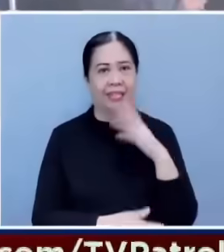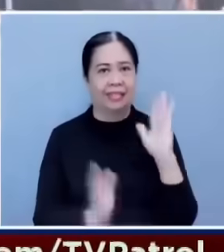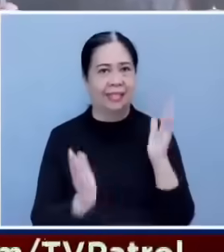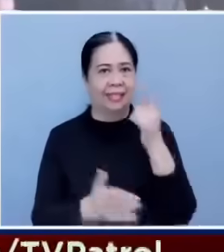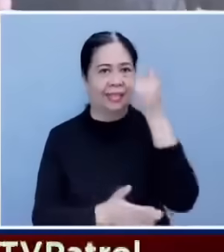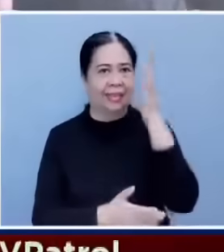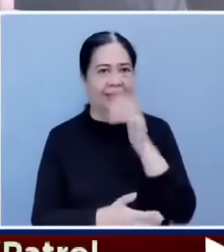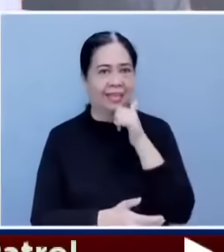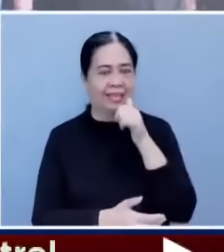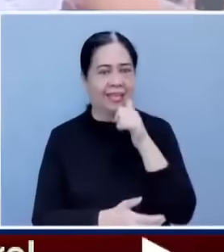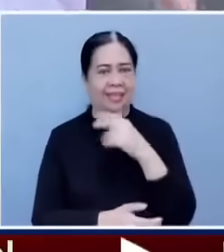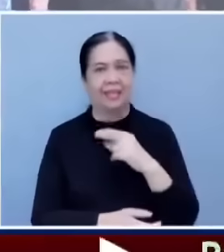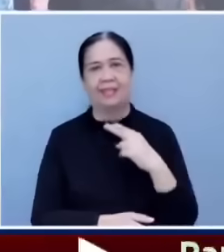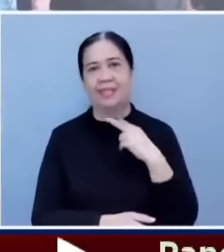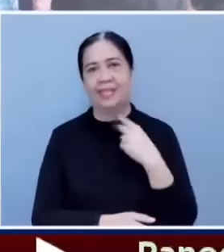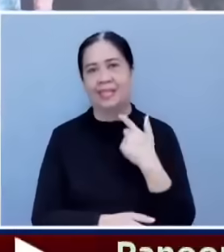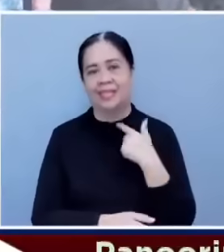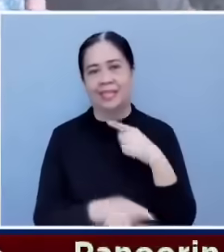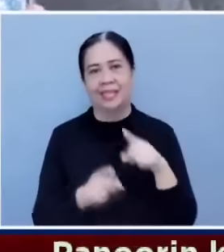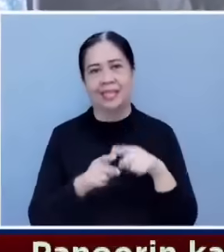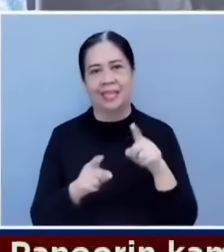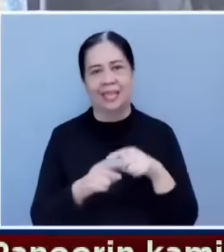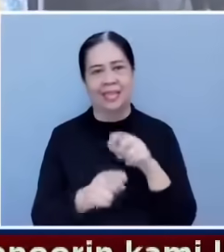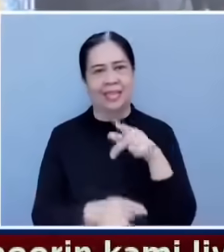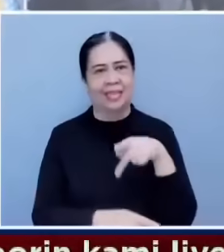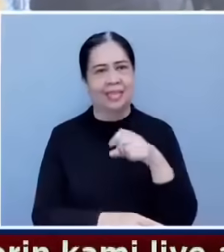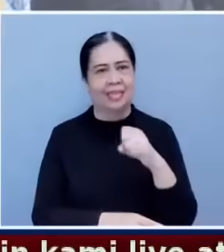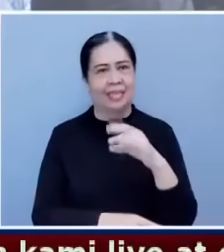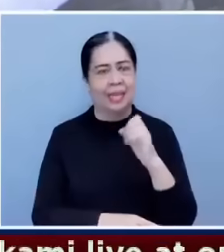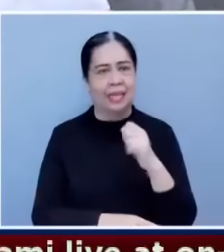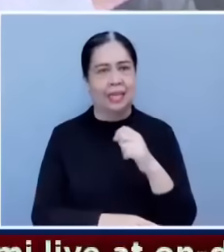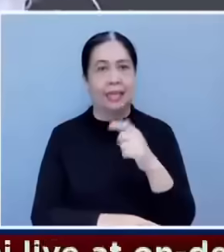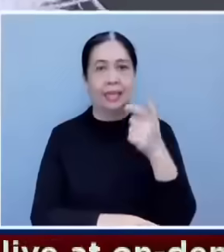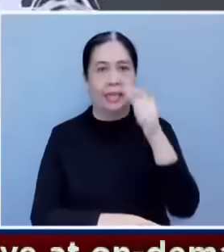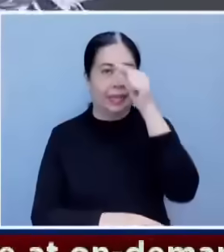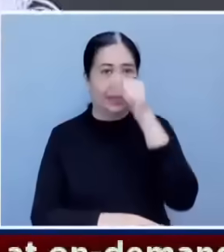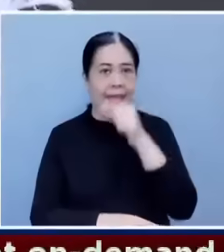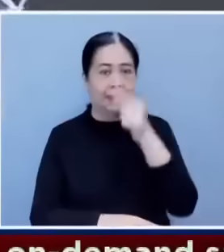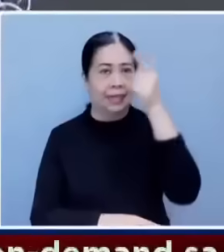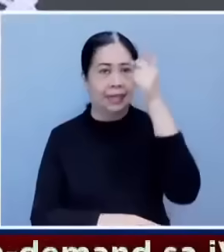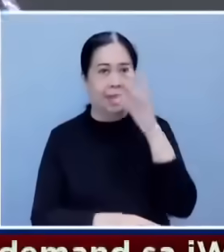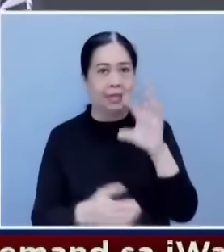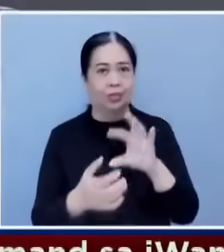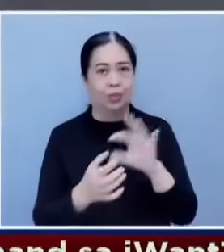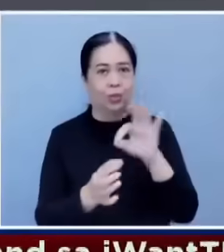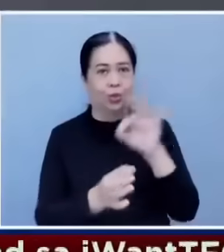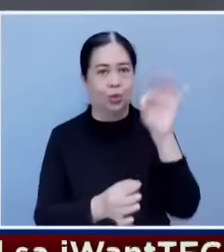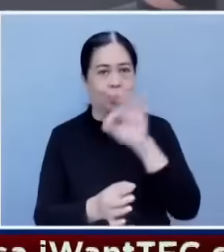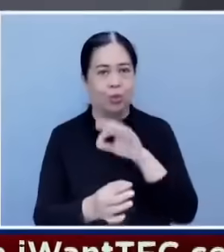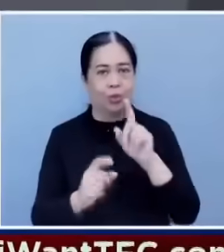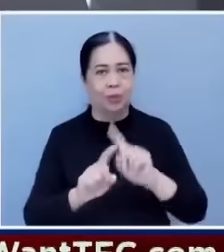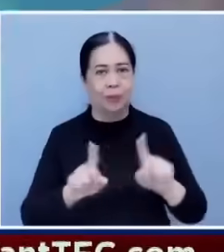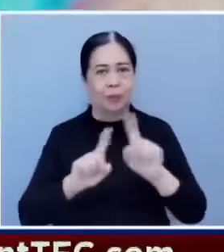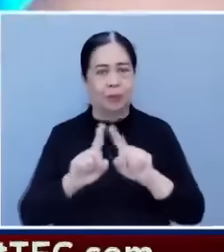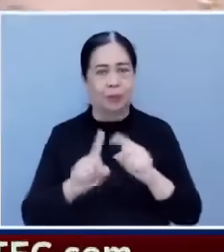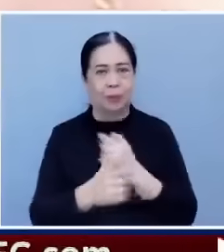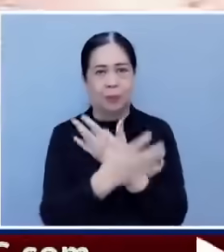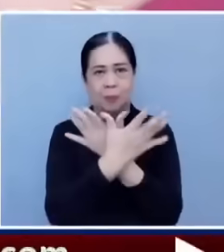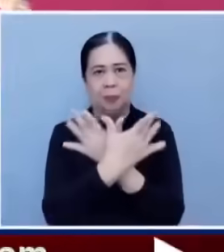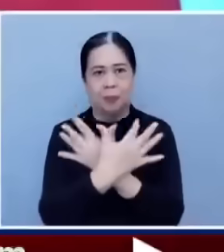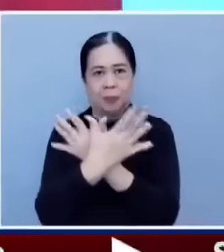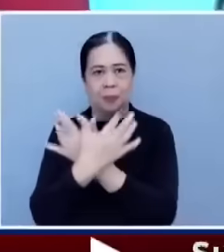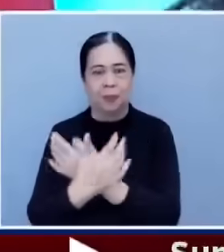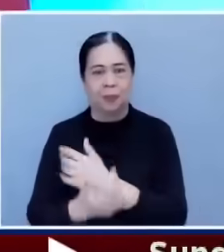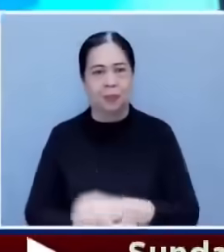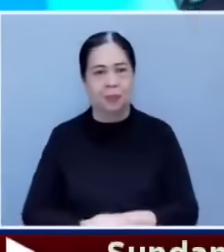At si Vice Ganda bilang si Psyche, ang Greek goddess of soul. Nabalot ng libo-libong paru-paro. Masaya